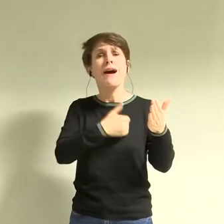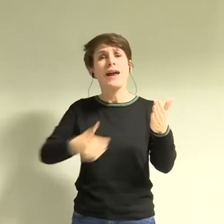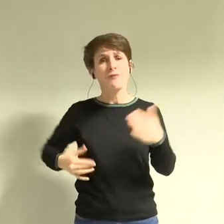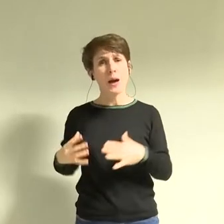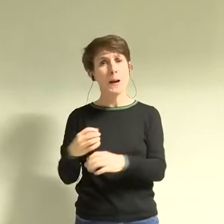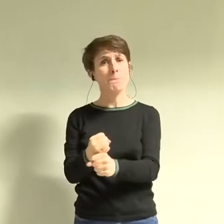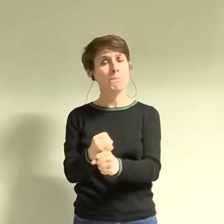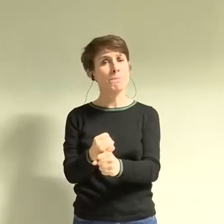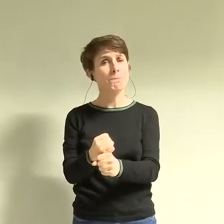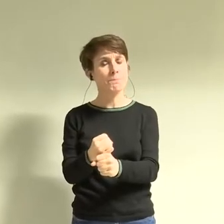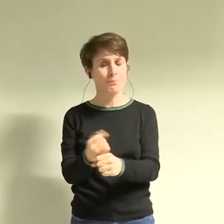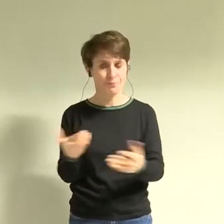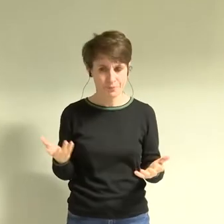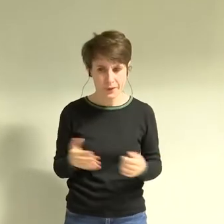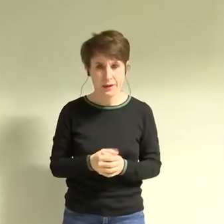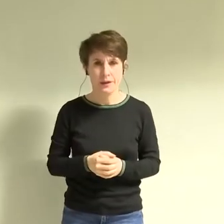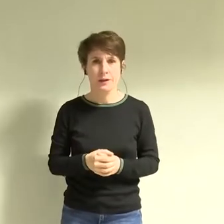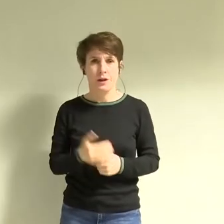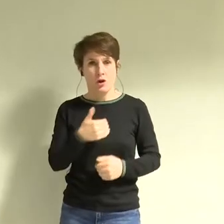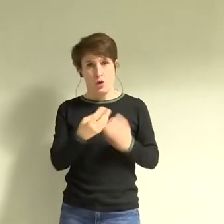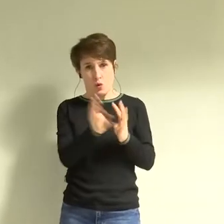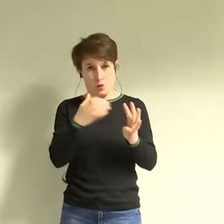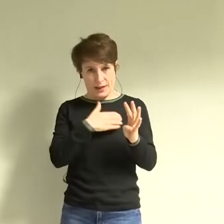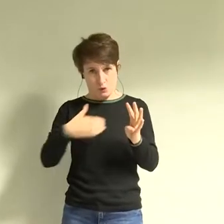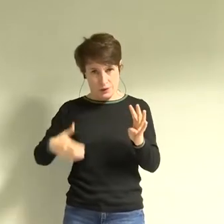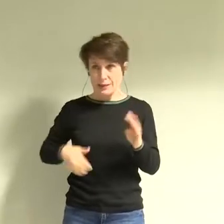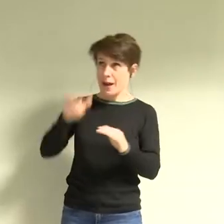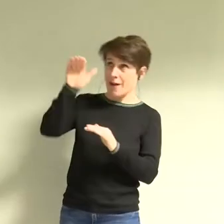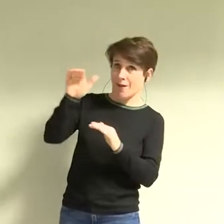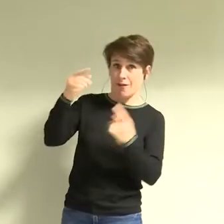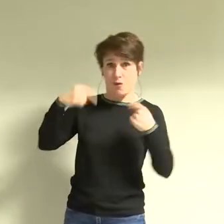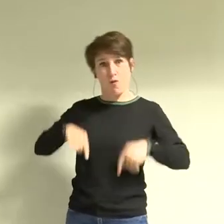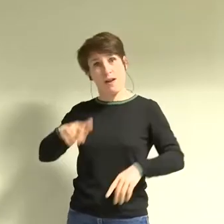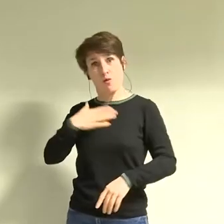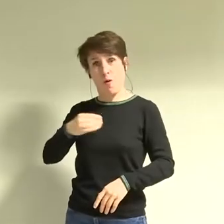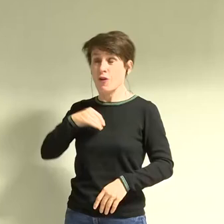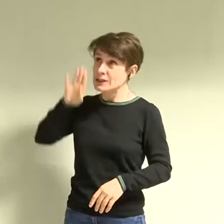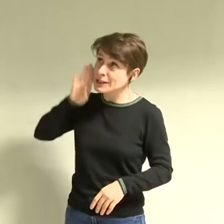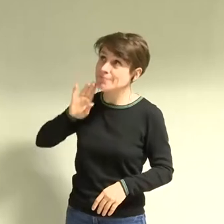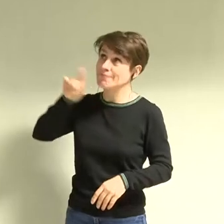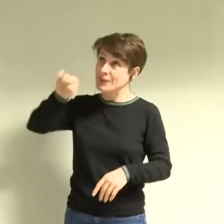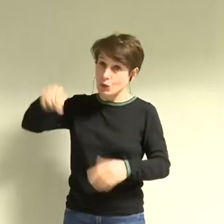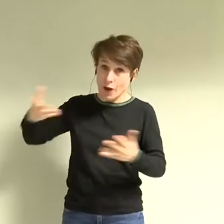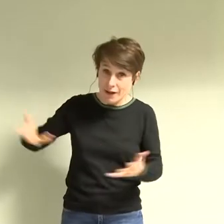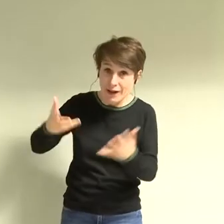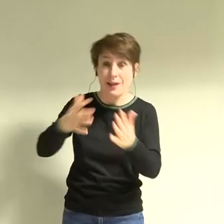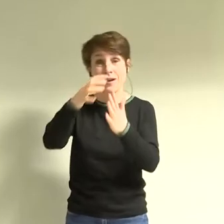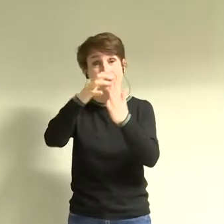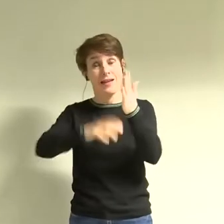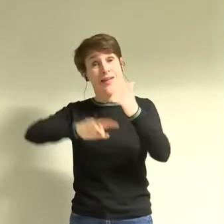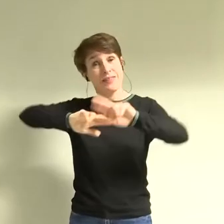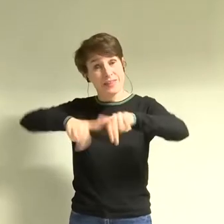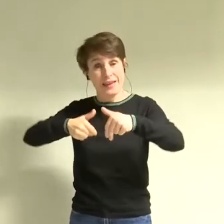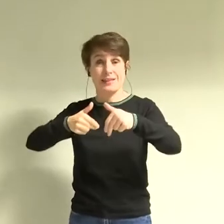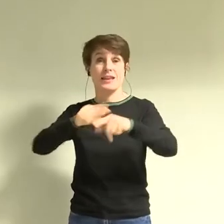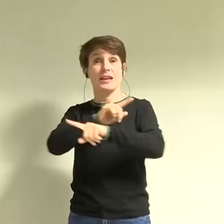le conseil municipal de grenoble appelle le gouvernement français à soutenir l'initiative d'un traité de non prolifération des